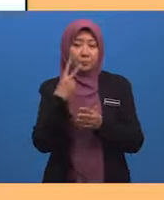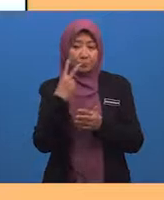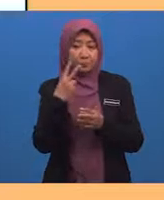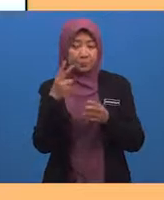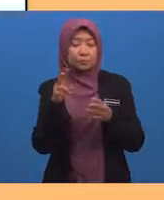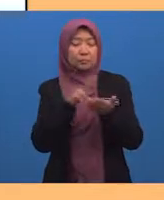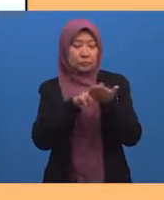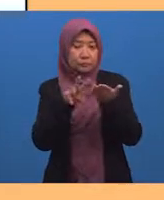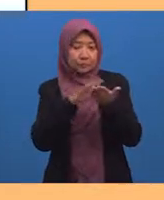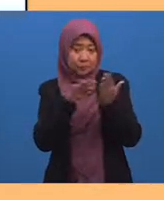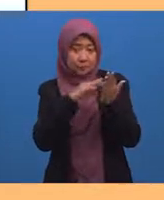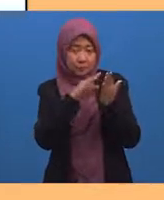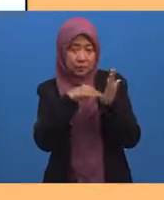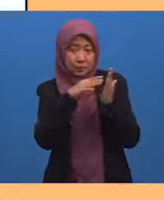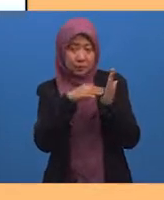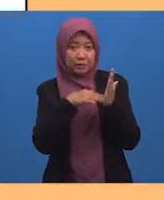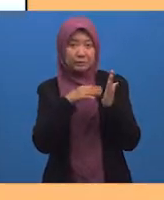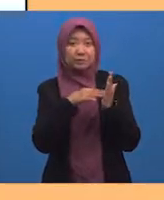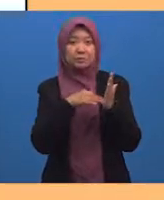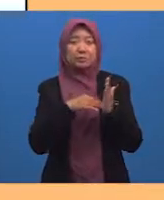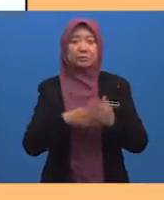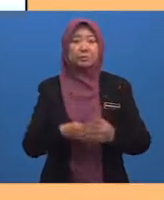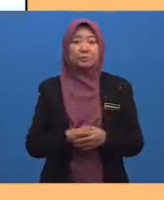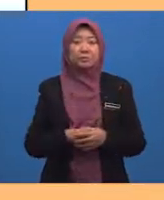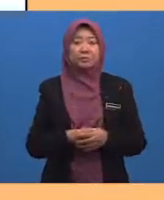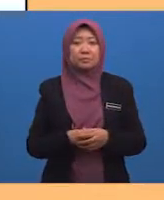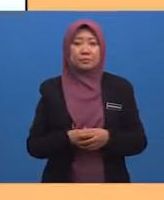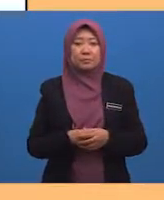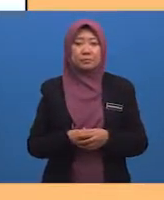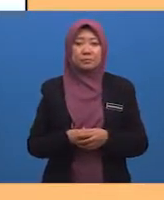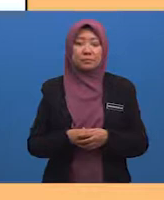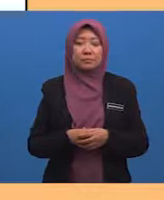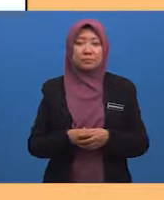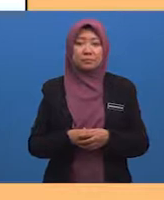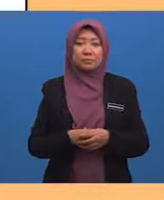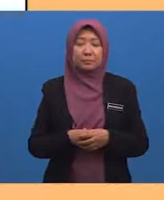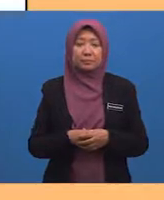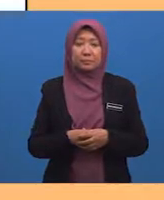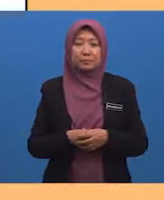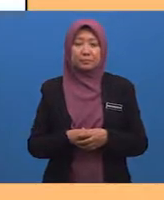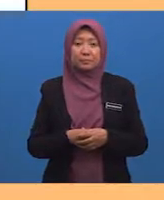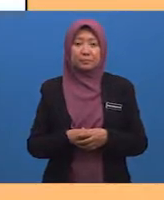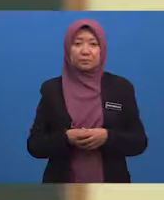dayah Tanah Abel, dayah Tiru, dayah Rumpit dan dayah Tengkuci.